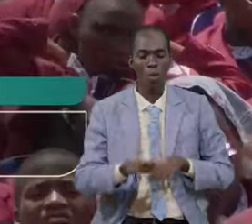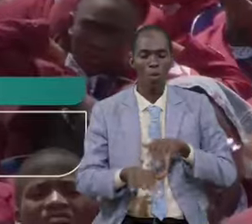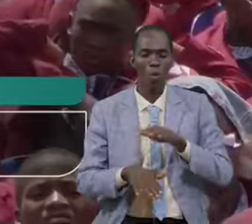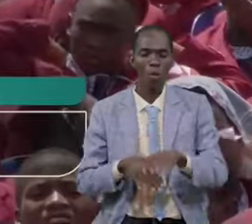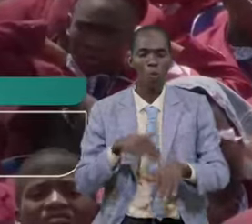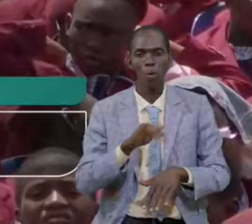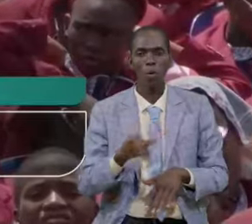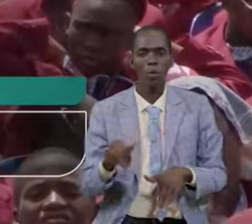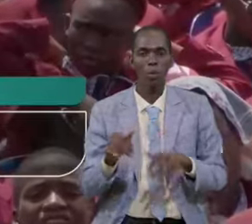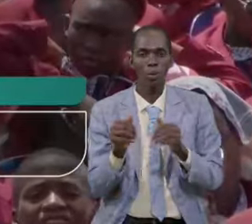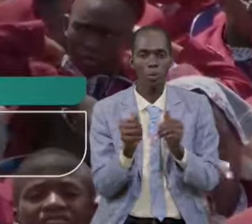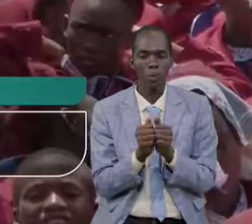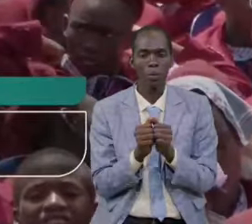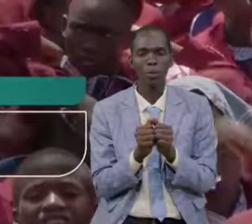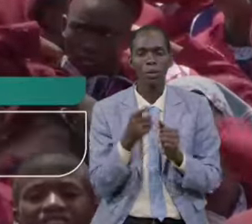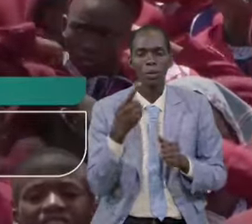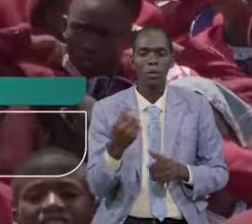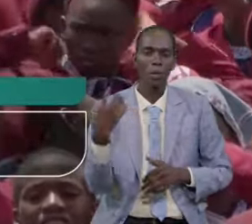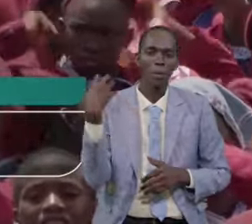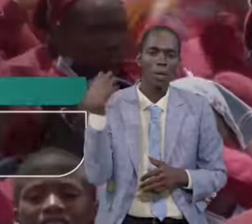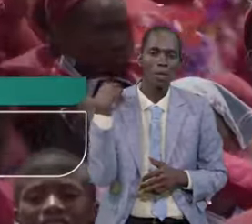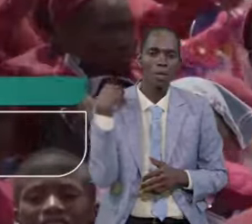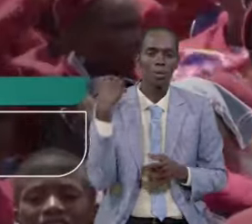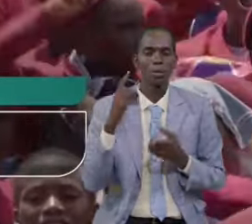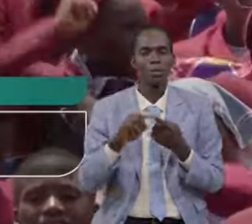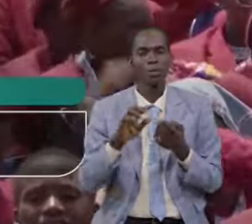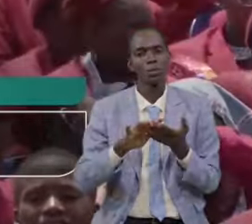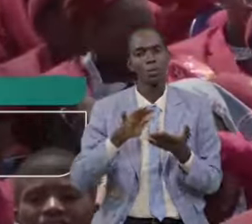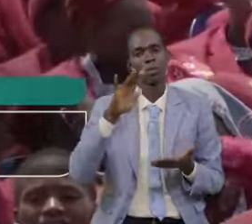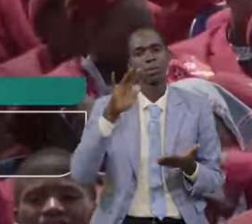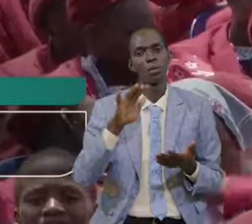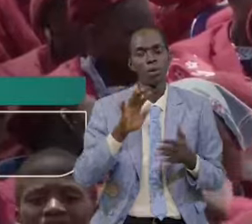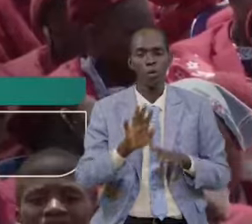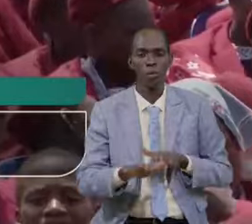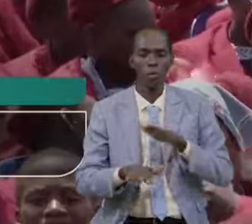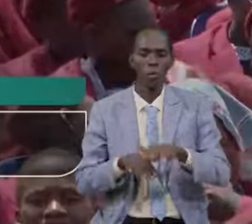Marcher avec le Maître vers la gloire.